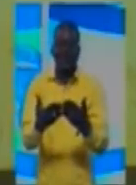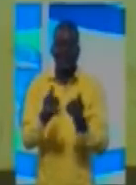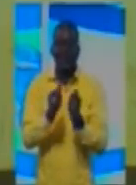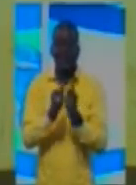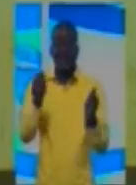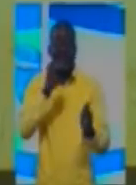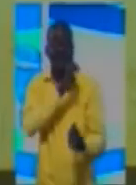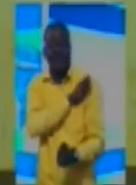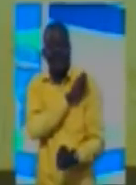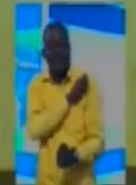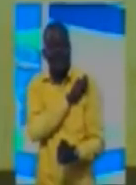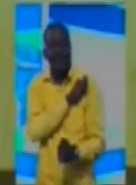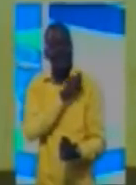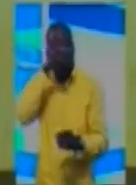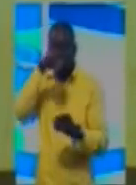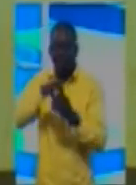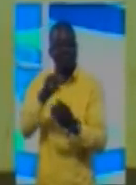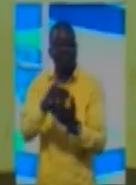Parce qu'Eddy ne s'est appuyé de ce parti-là.